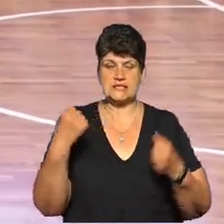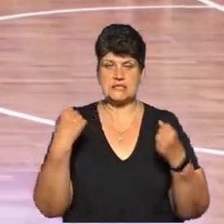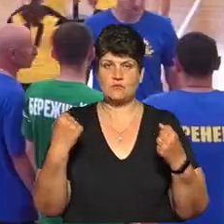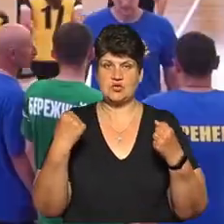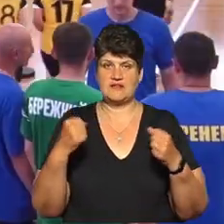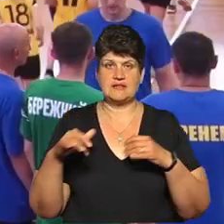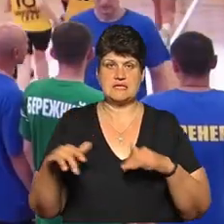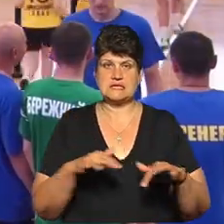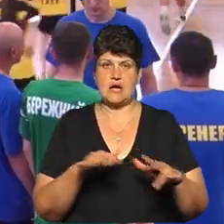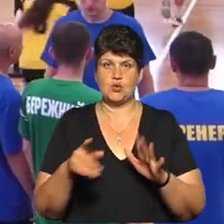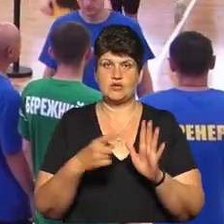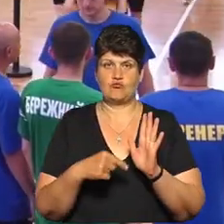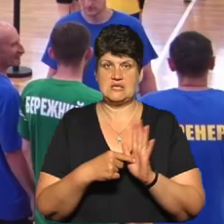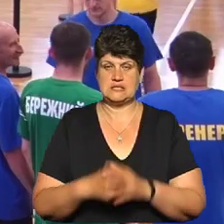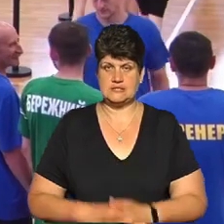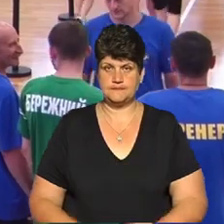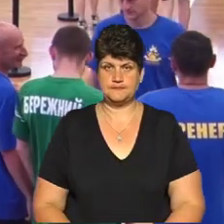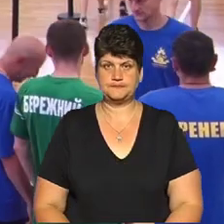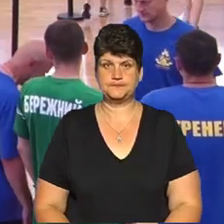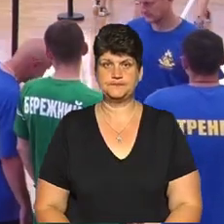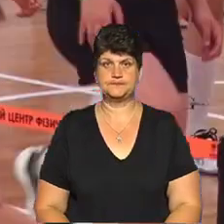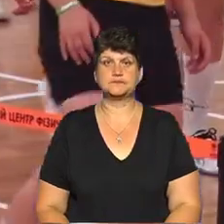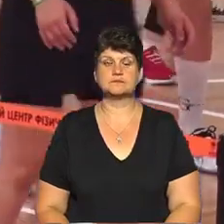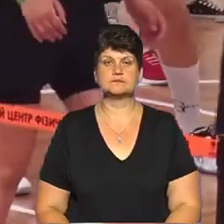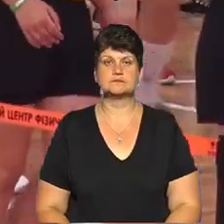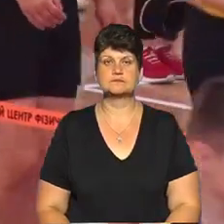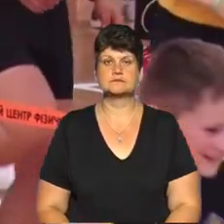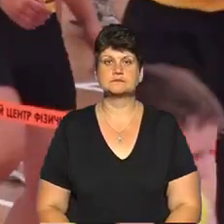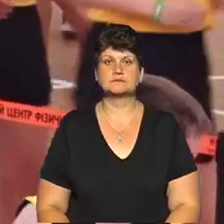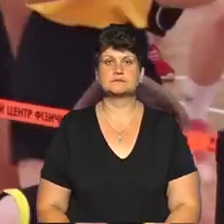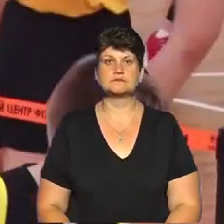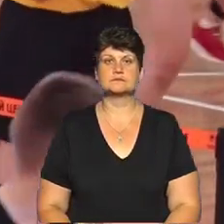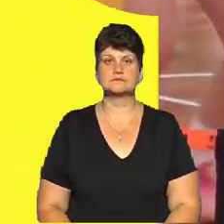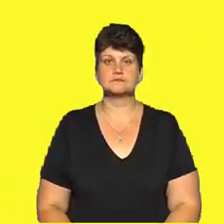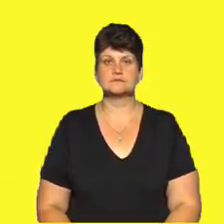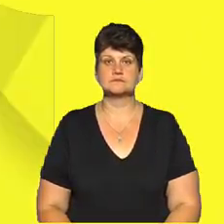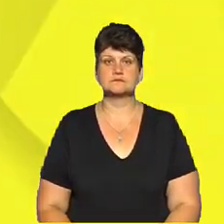Тарас Бурак, Андрій Рабада. Новини на Суспільному. Тернопіль.